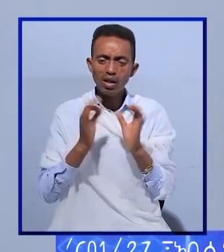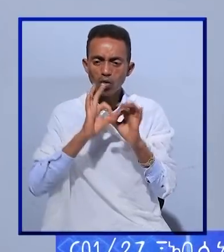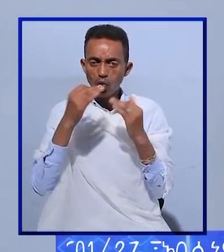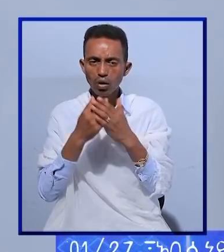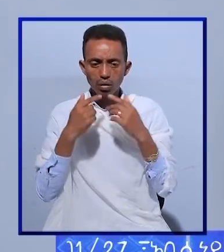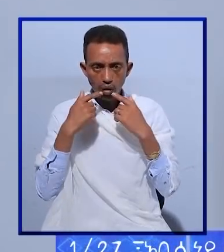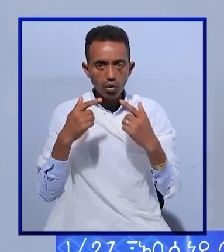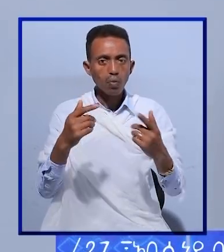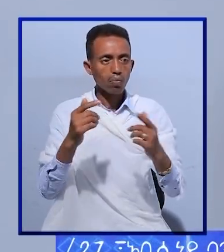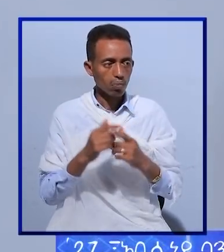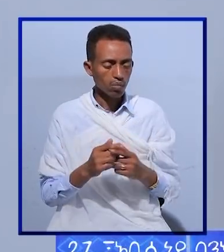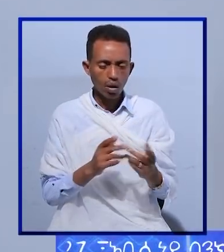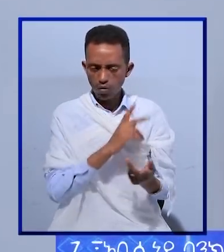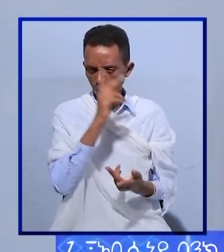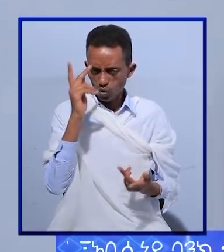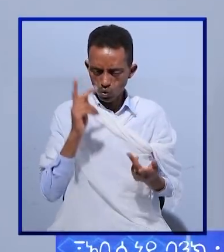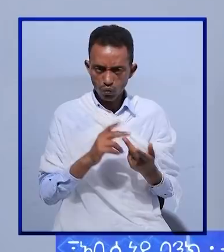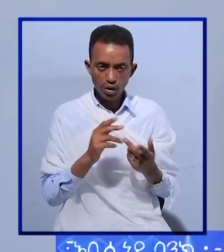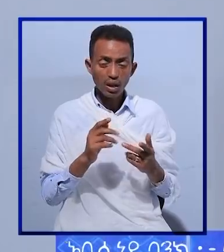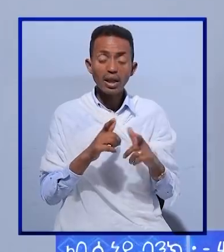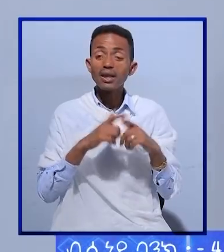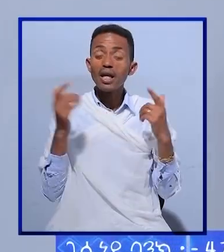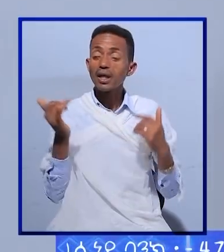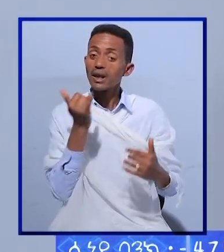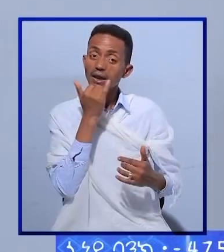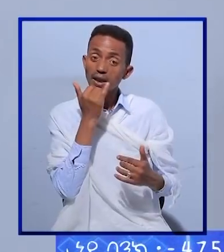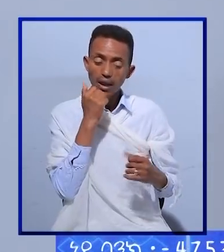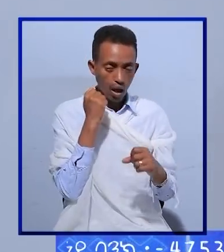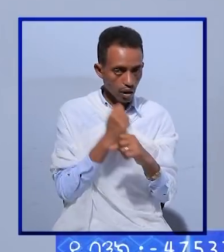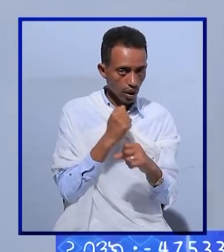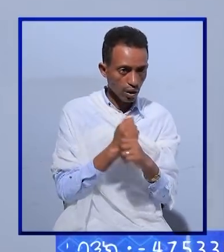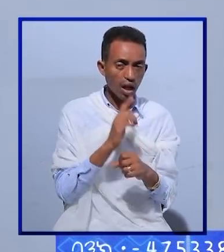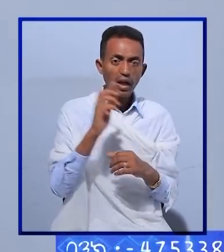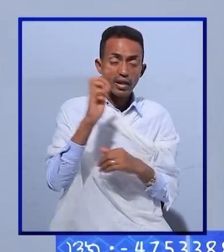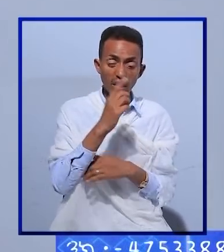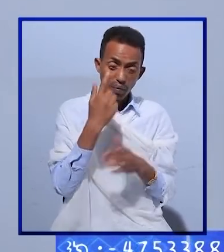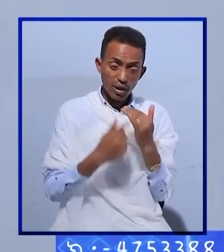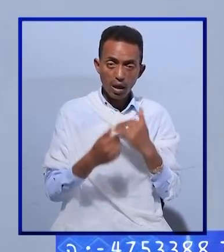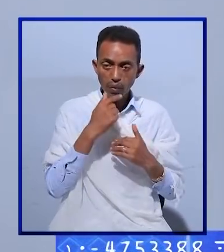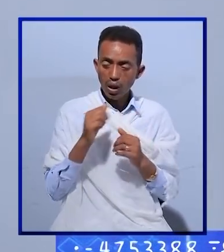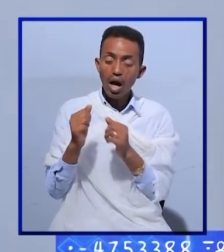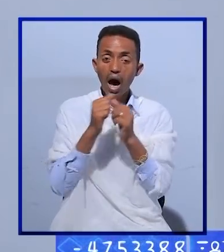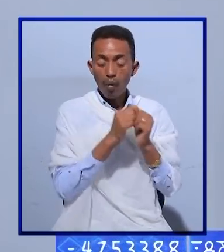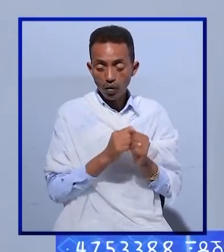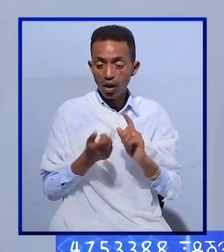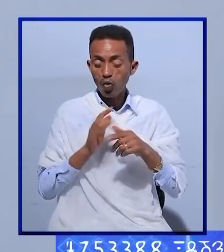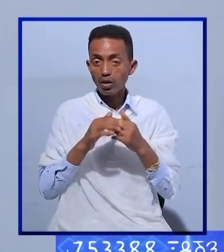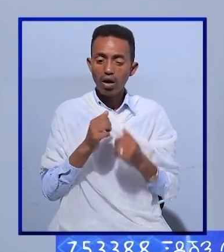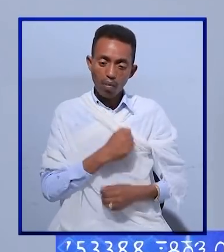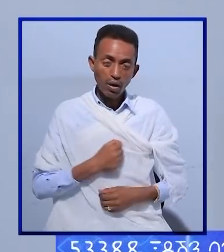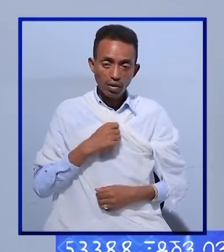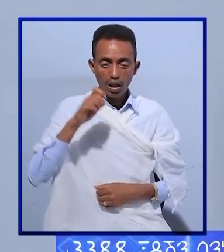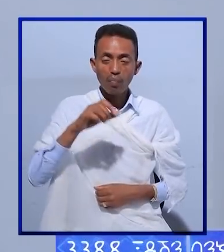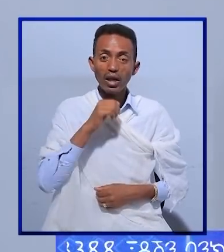ነገር ለቤተሰቦቼ ስነግራቸው በፍጹም ትልቅ ስህተት እንደሰራሁና ላንድ ቀን ብዬ አብሮ አደግ